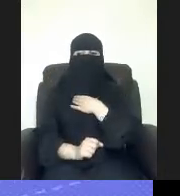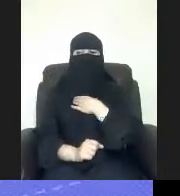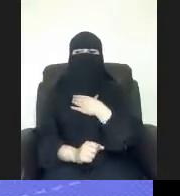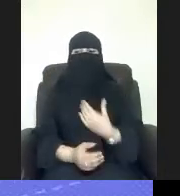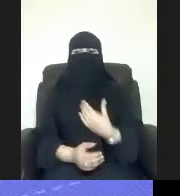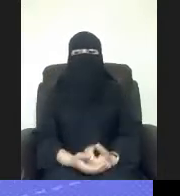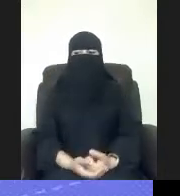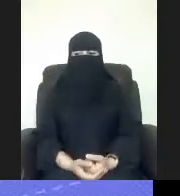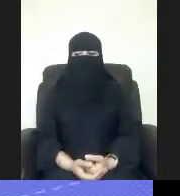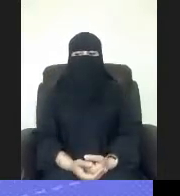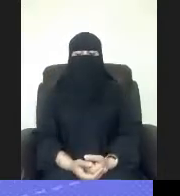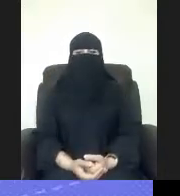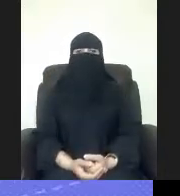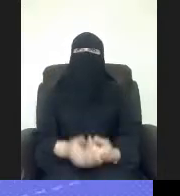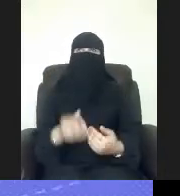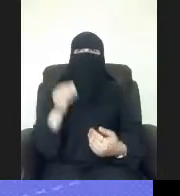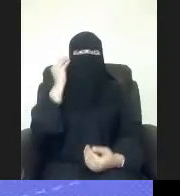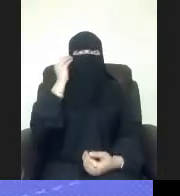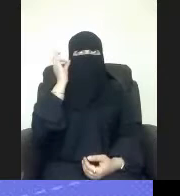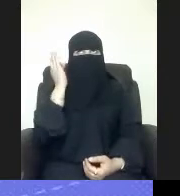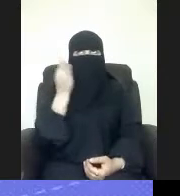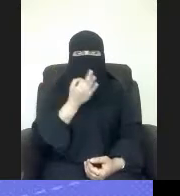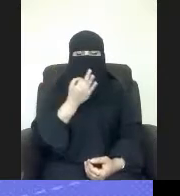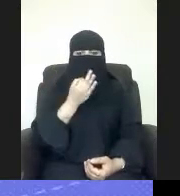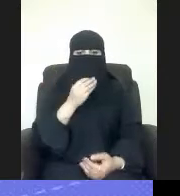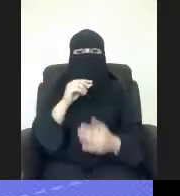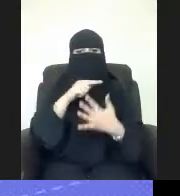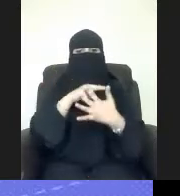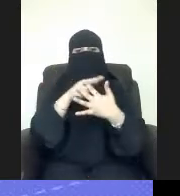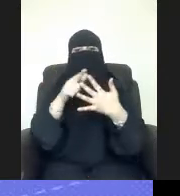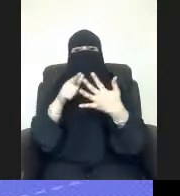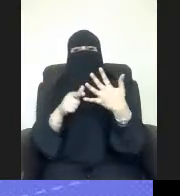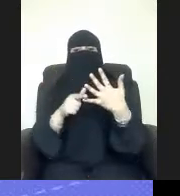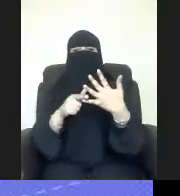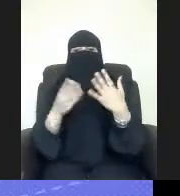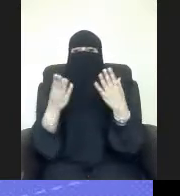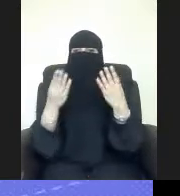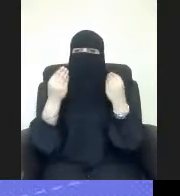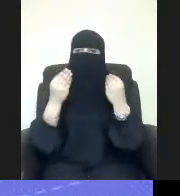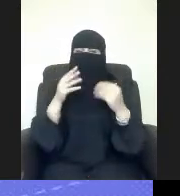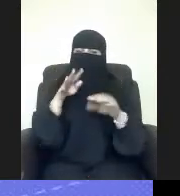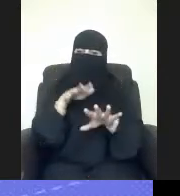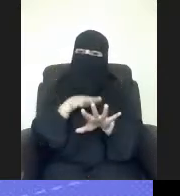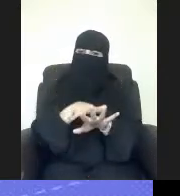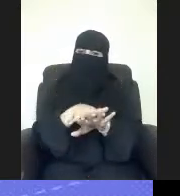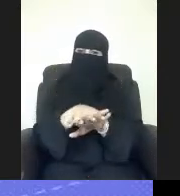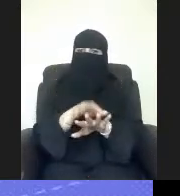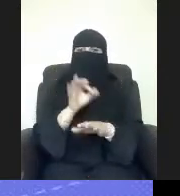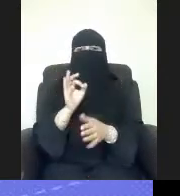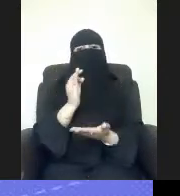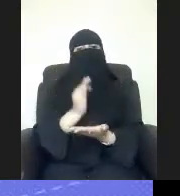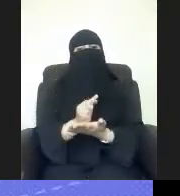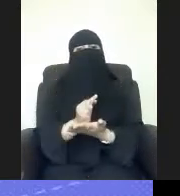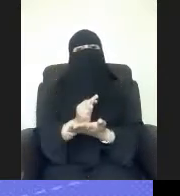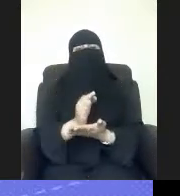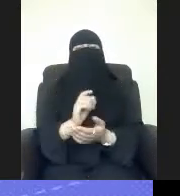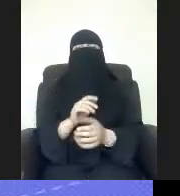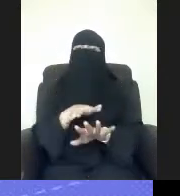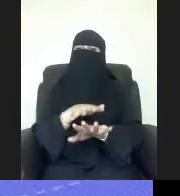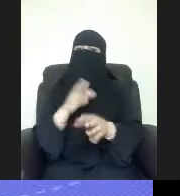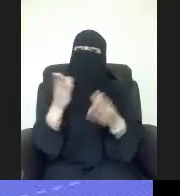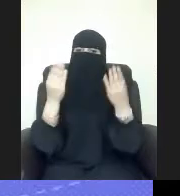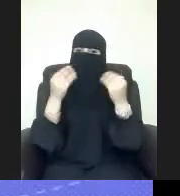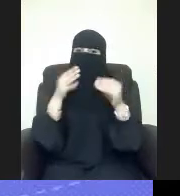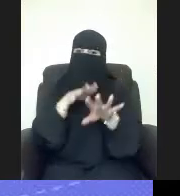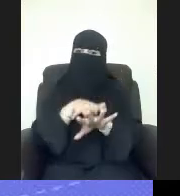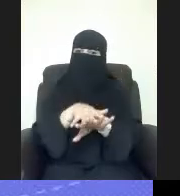والأهم أنه في خطوات عملية لتأسيس، مقترحة لتأسيس تعلم مدمج. الله يعطيك العافية. الله